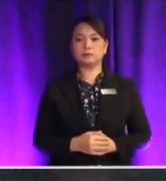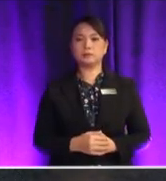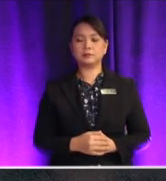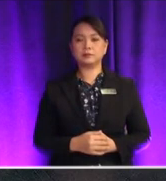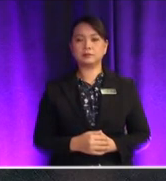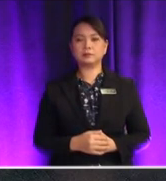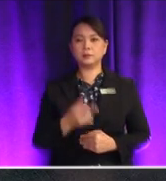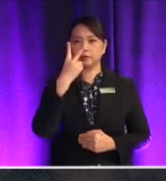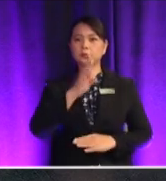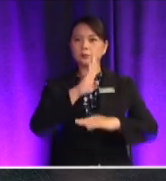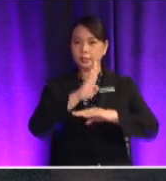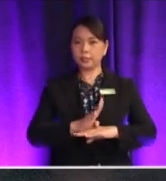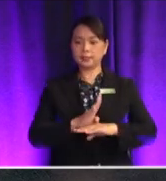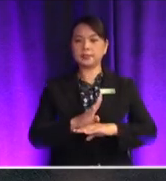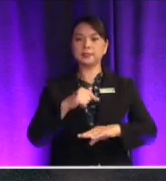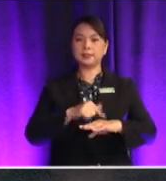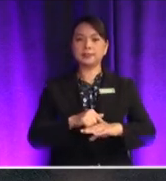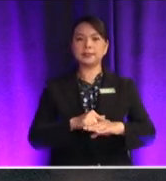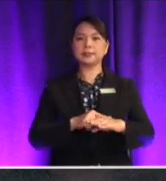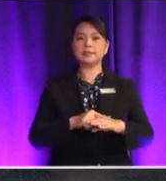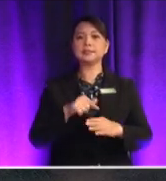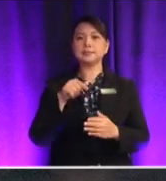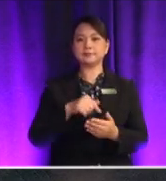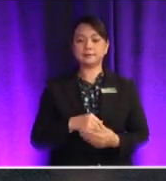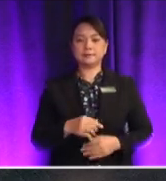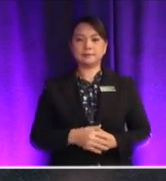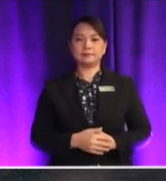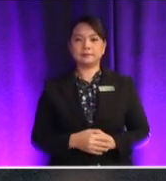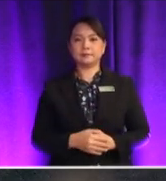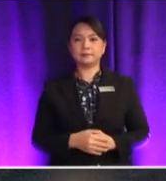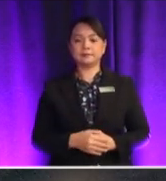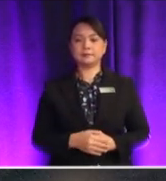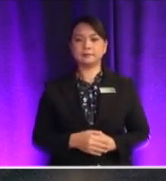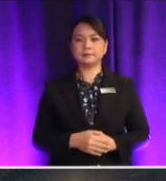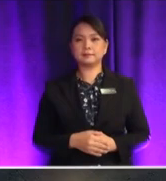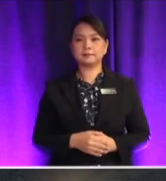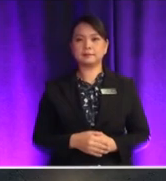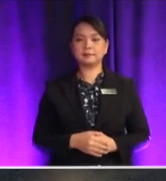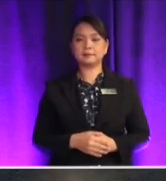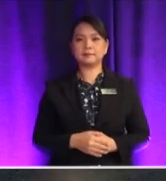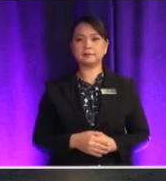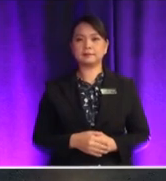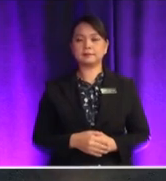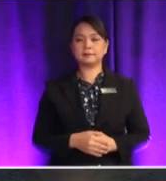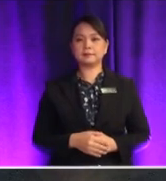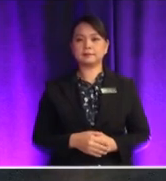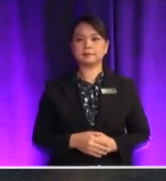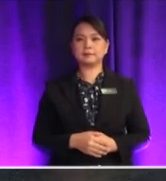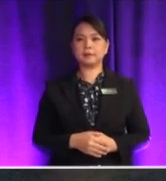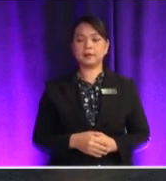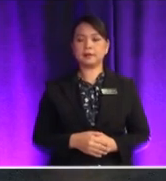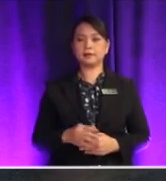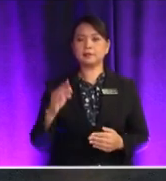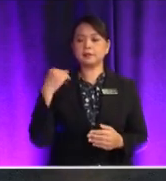dan Sarawak. Okey, kita bagi 5 tambahan markah untuk kepada semua sekali. Ya, okey,